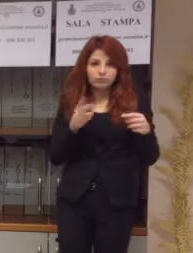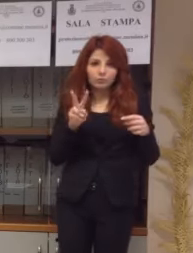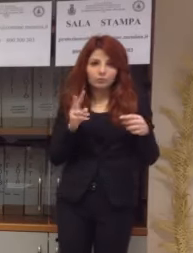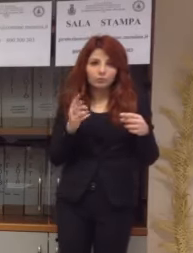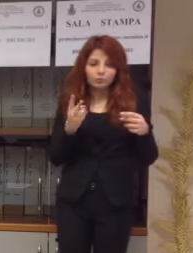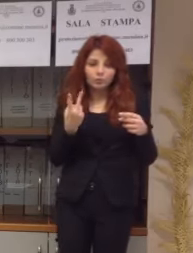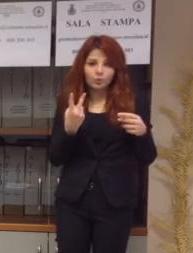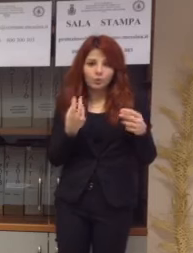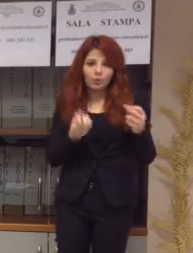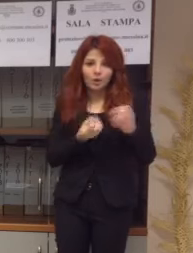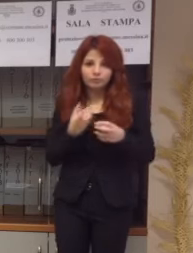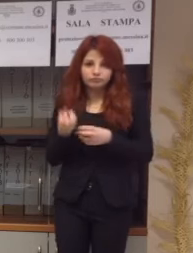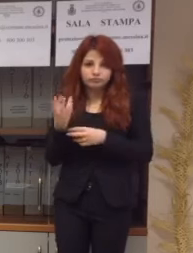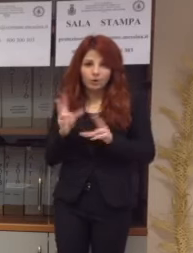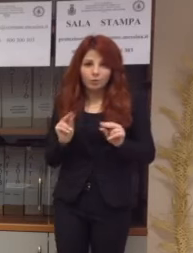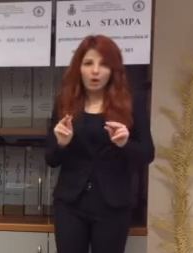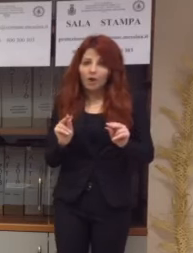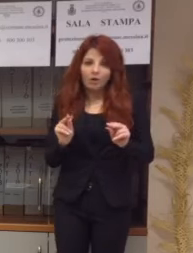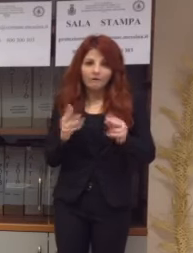quanto, Alessandra?